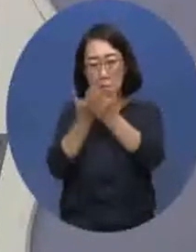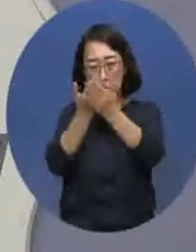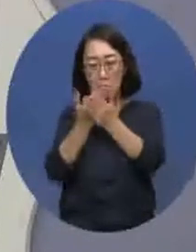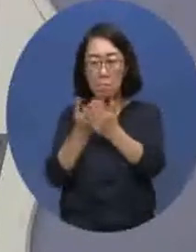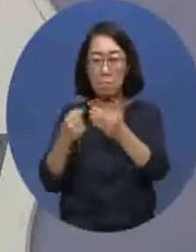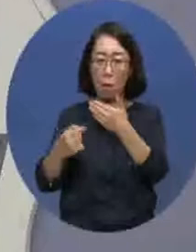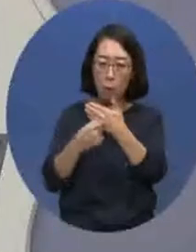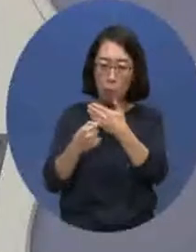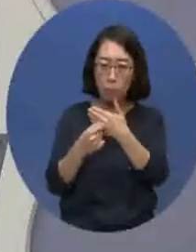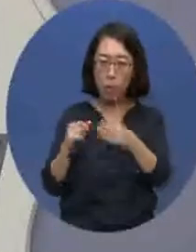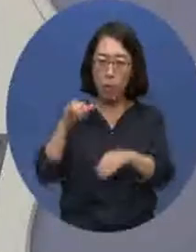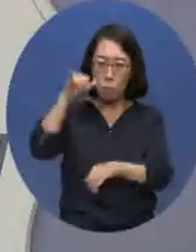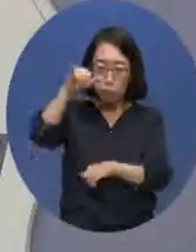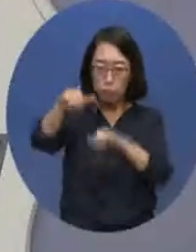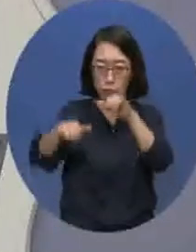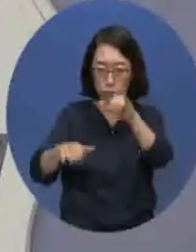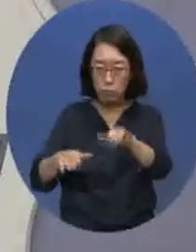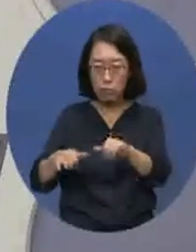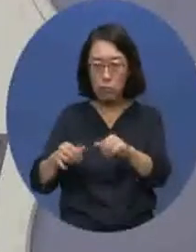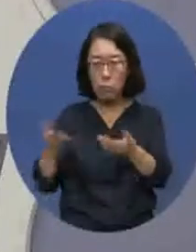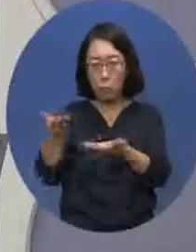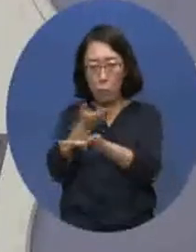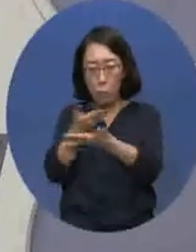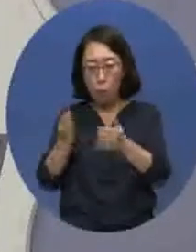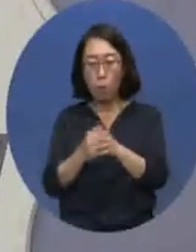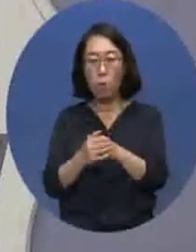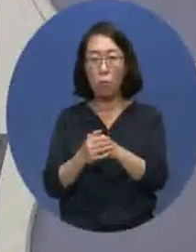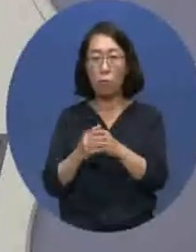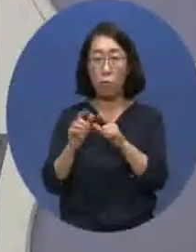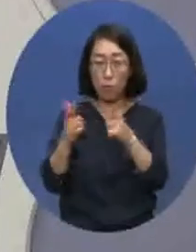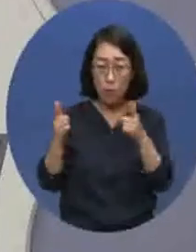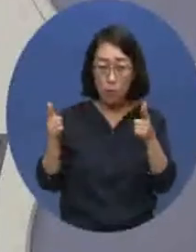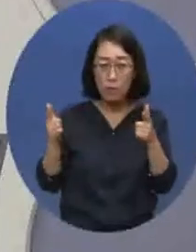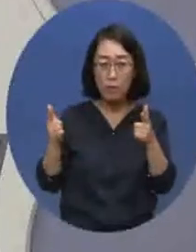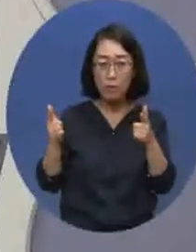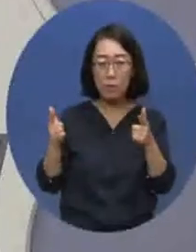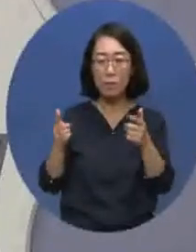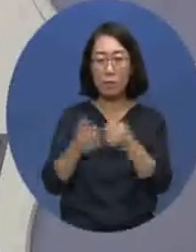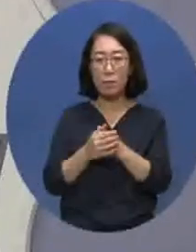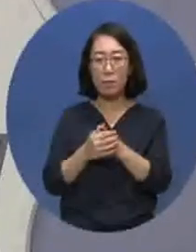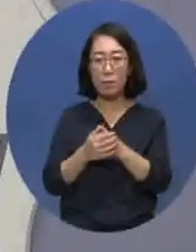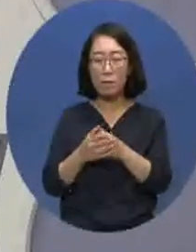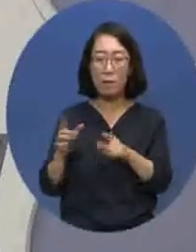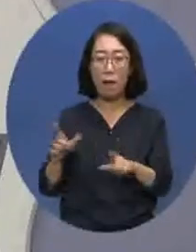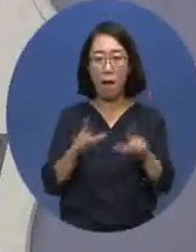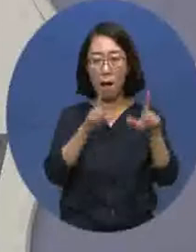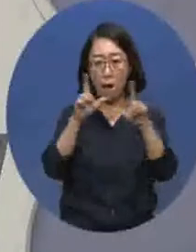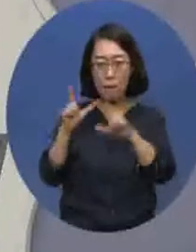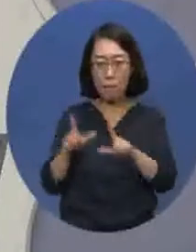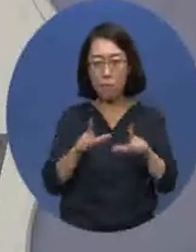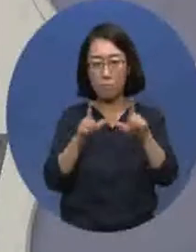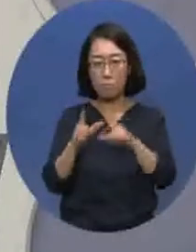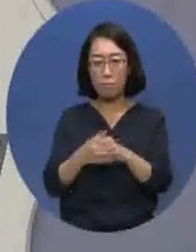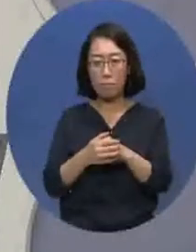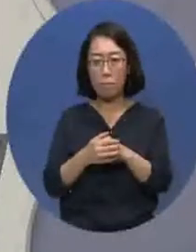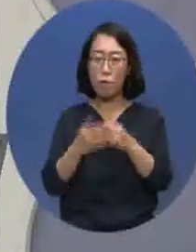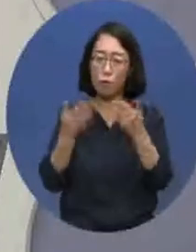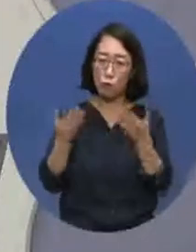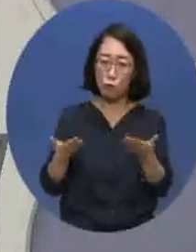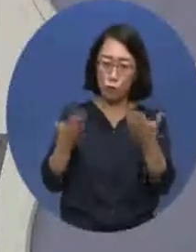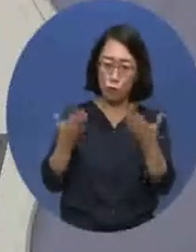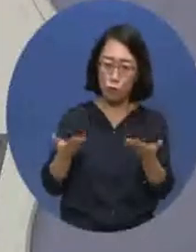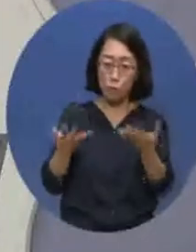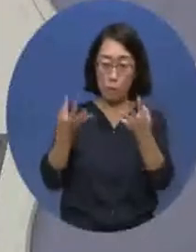해외로 다니면서 우리가 주 5일 분모의 이렇게 우리가 삶을 을 레 줘 로